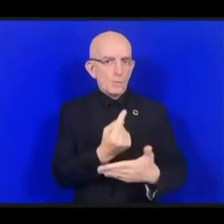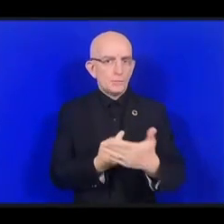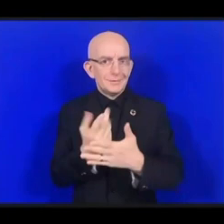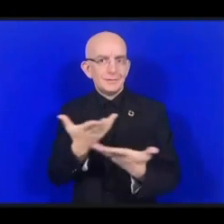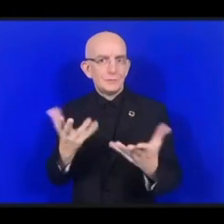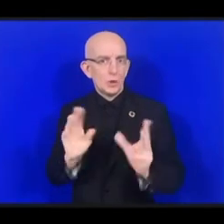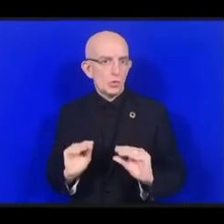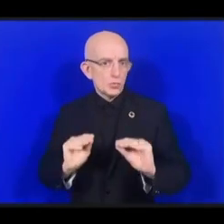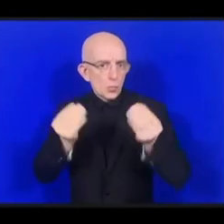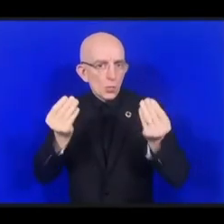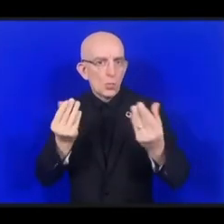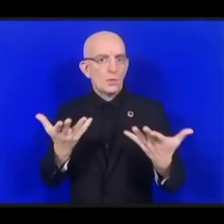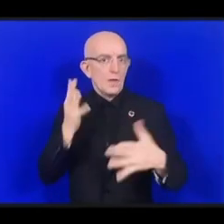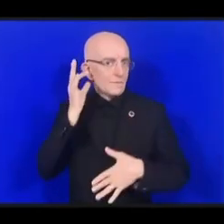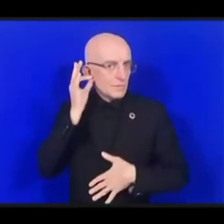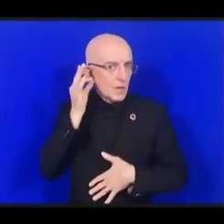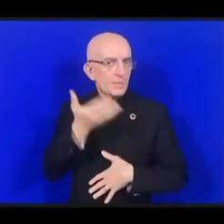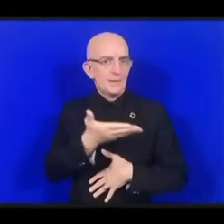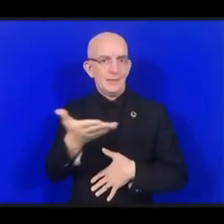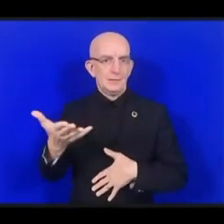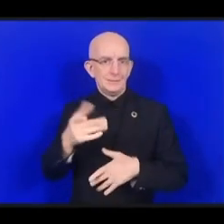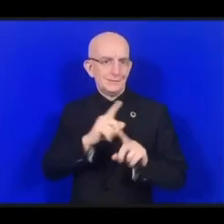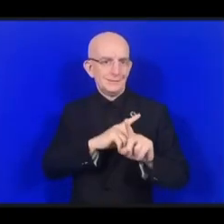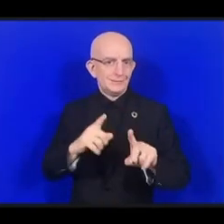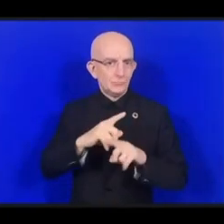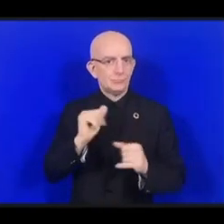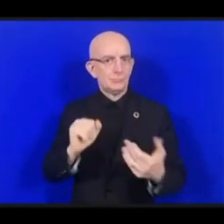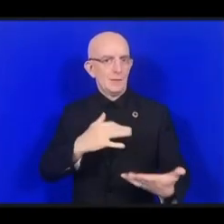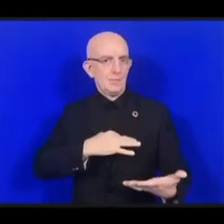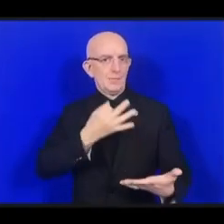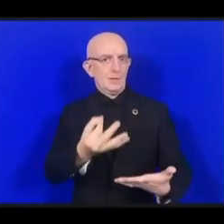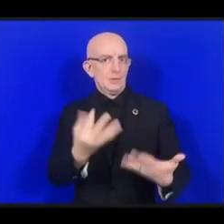行っていきたいと思いますまたインターパーラメンタリーディベート